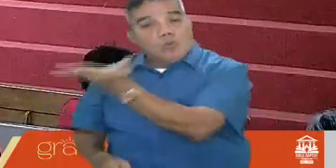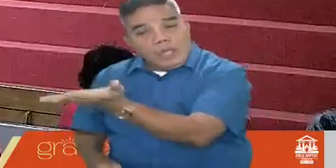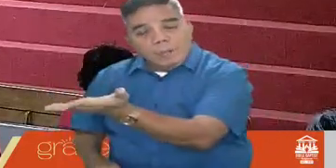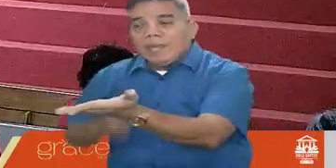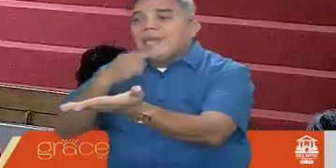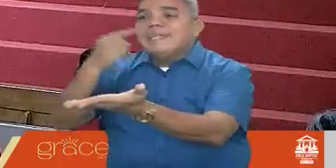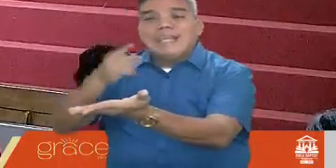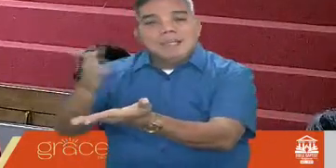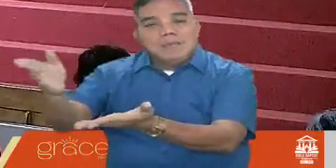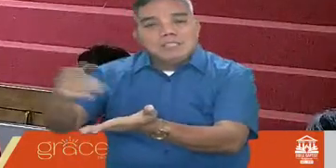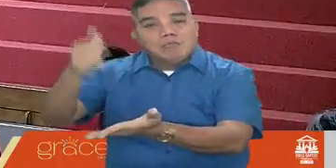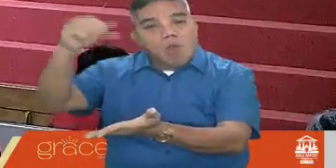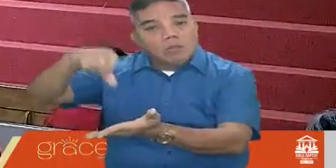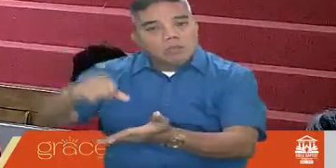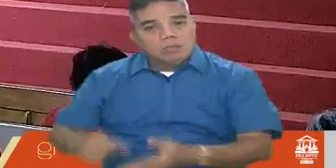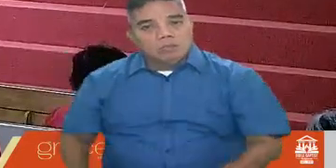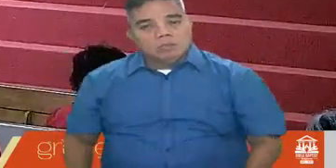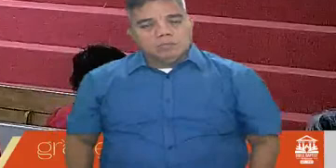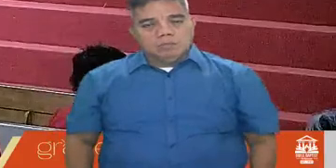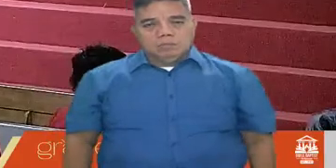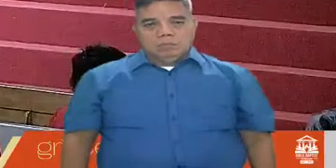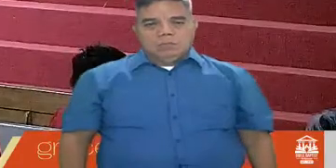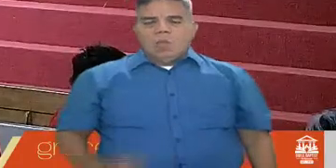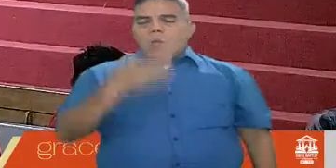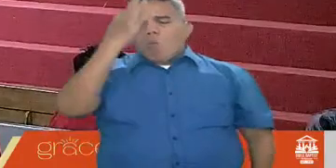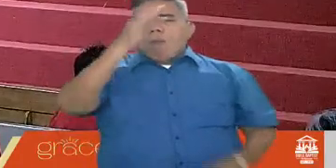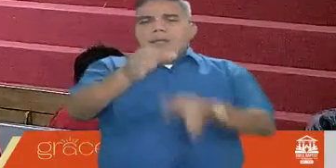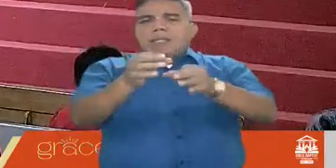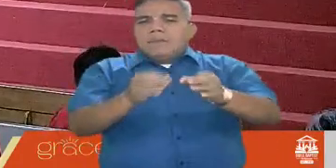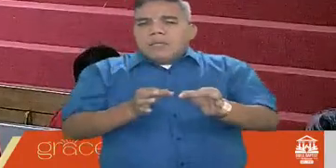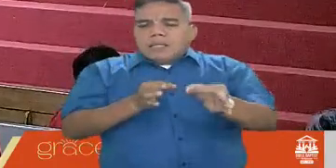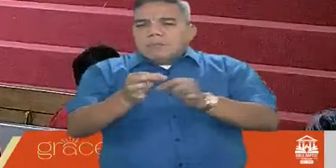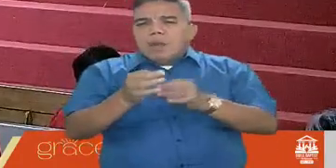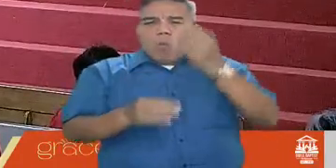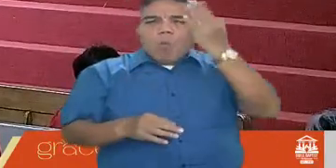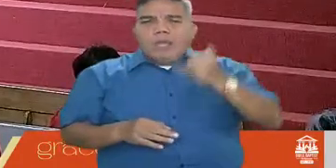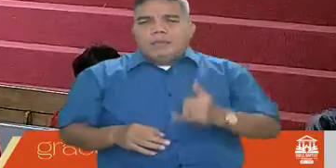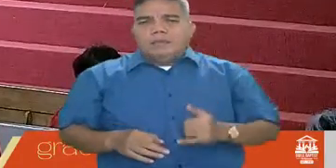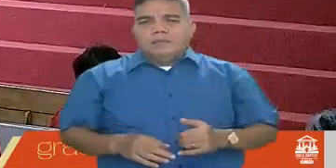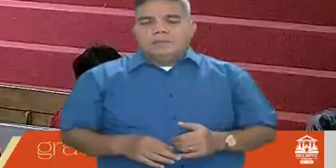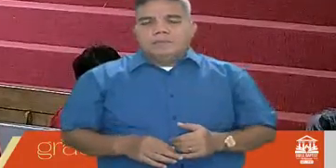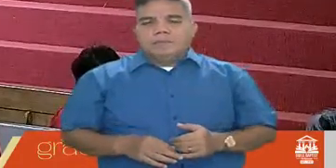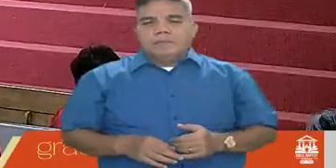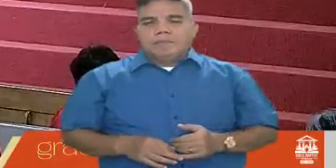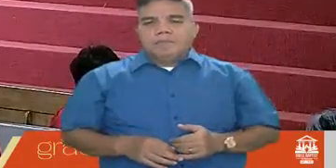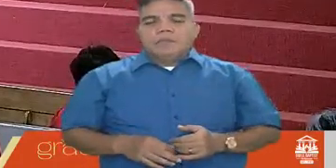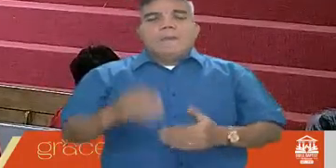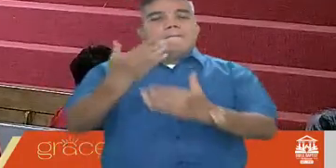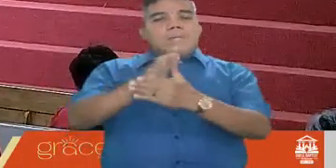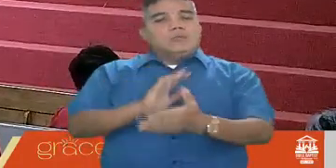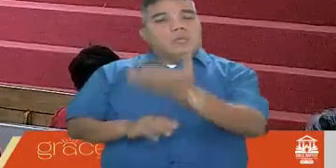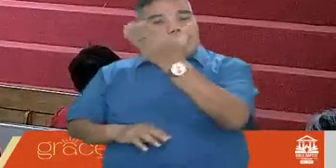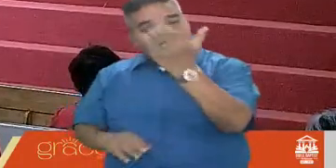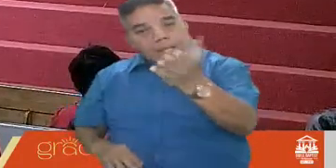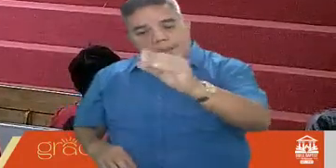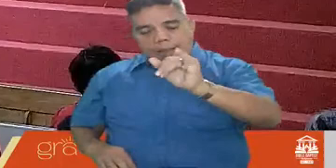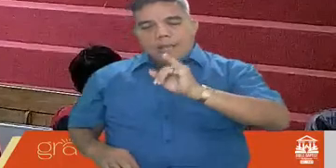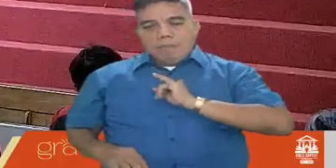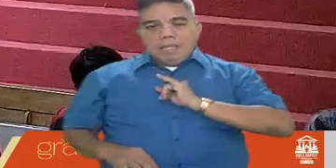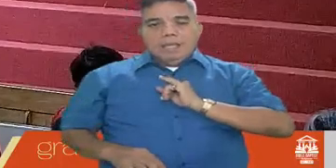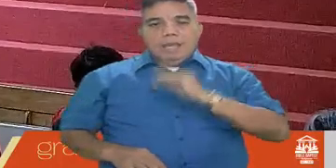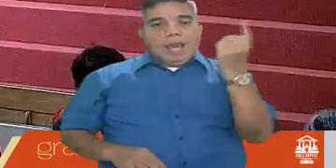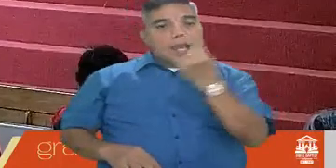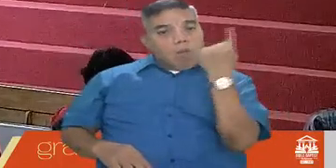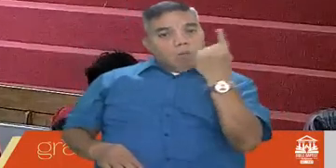him. Tell him his fault. Nga nung emphasize man niyo, niya. Tell him his fault. Between thee and